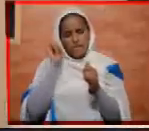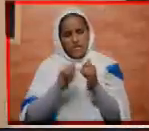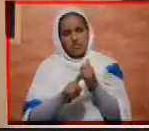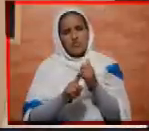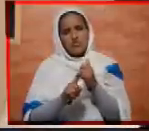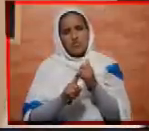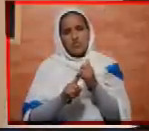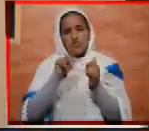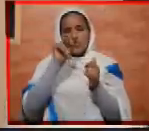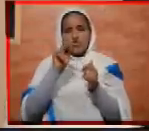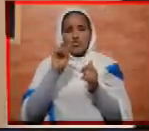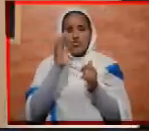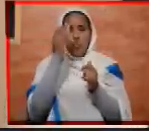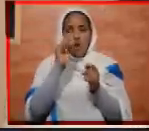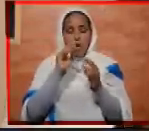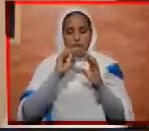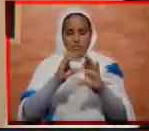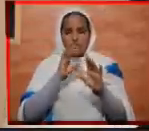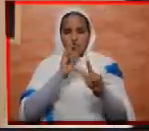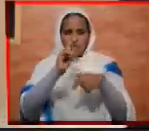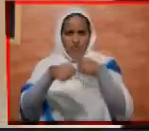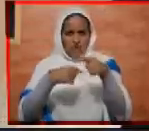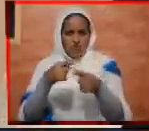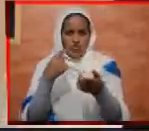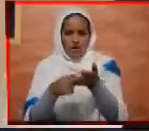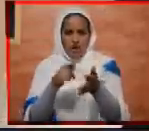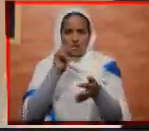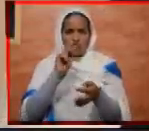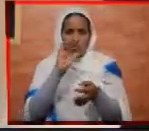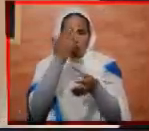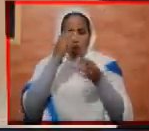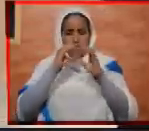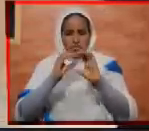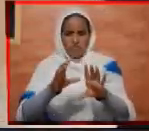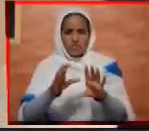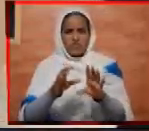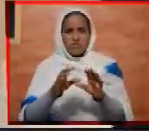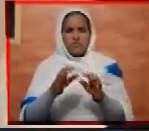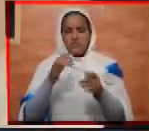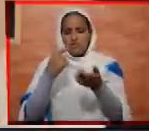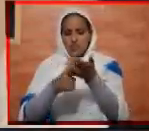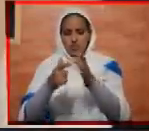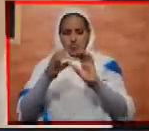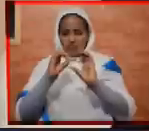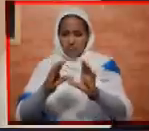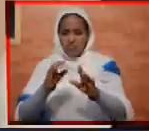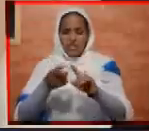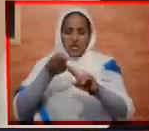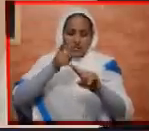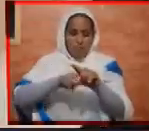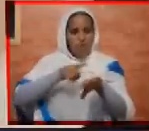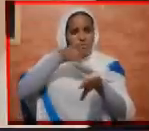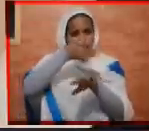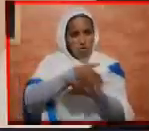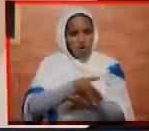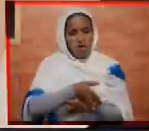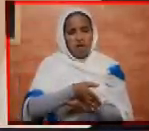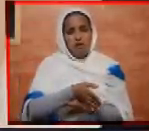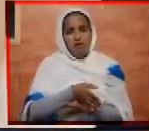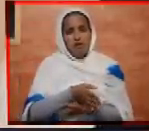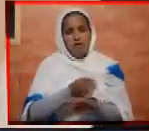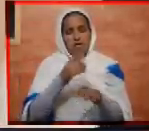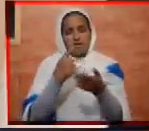ካልተንከባከቡት የተማሩን ትምህርት ማስተማር አይችልም። ካላስተማረ ደግሞ ያን ማስተላለፍ አይችልም። ይሄ